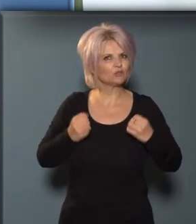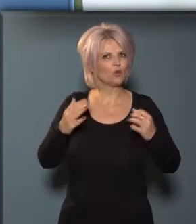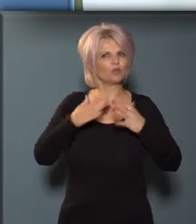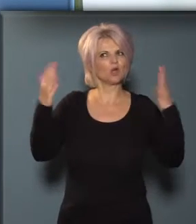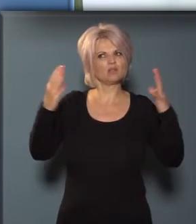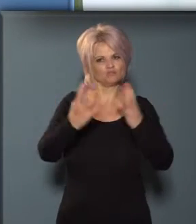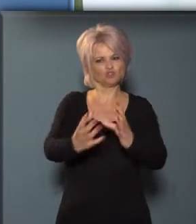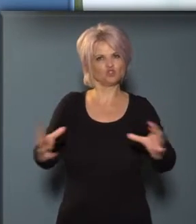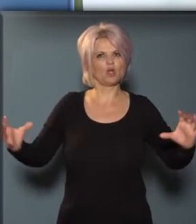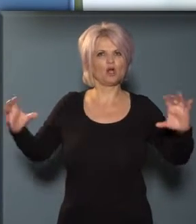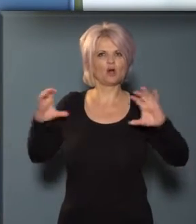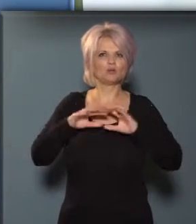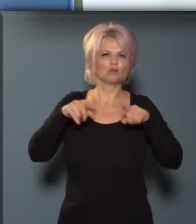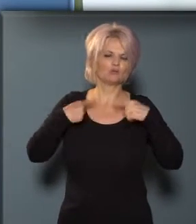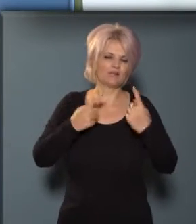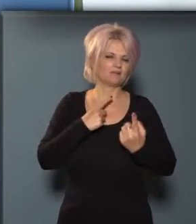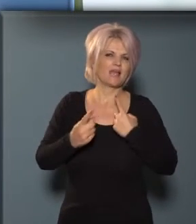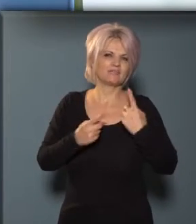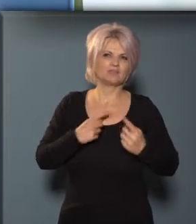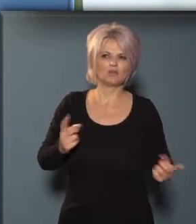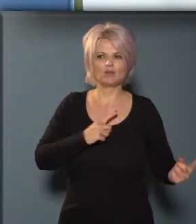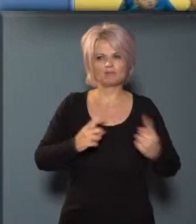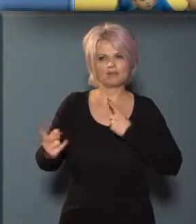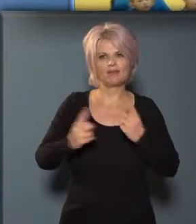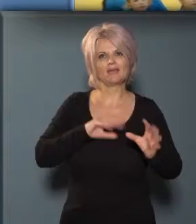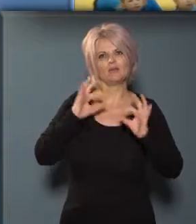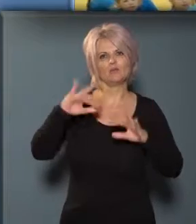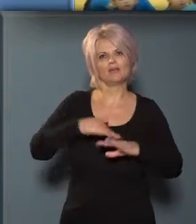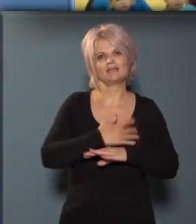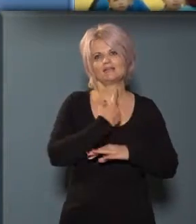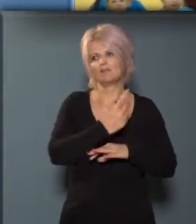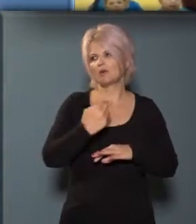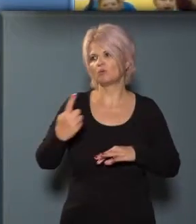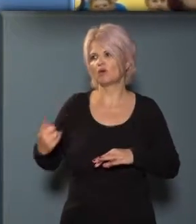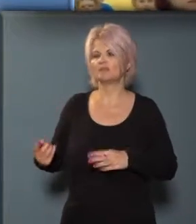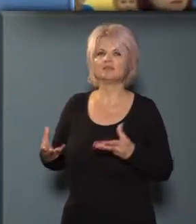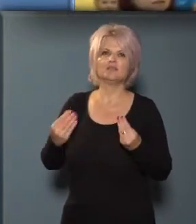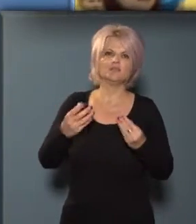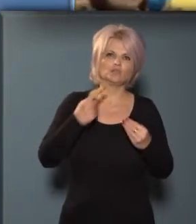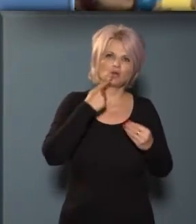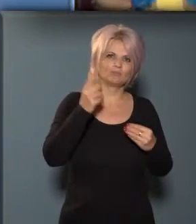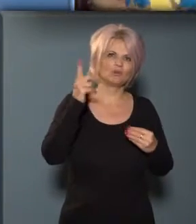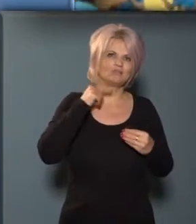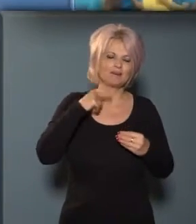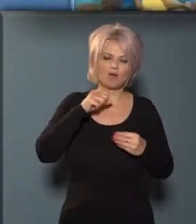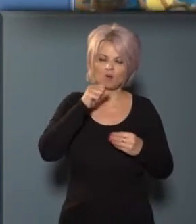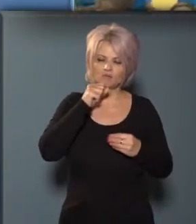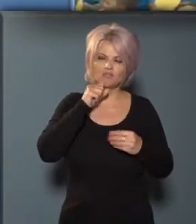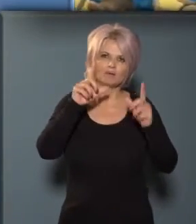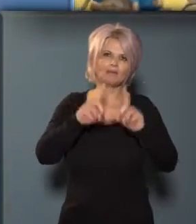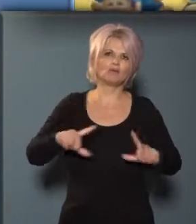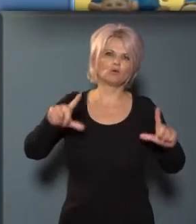ezzel áthidalódik ez a dolog, és utána játszanak, és jönnek, mennek, jól érzik magukat. Sokat hangoztatott téma az óvoda pedagógusi